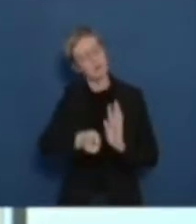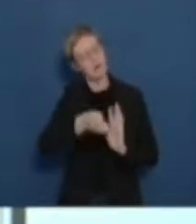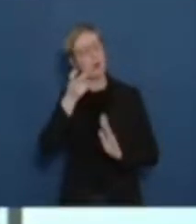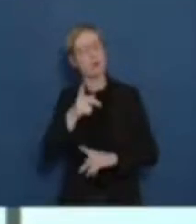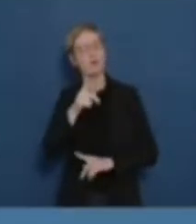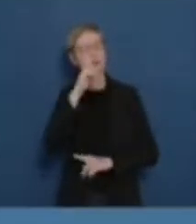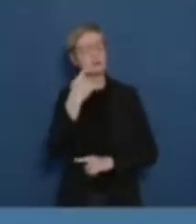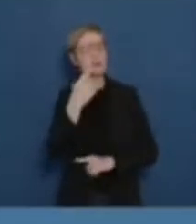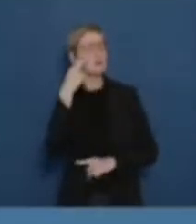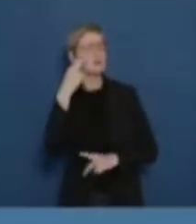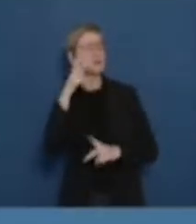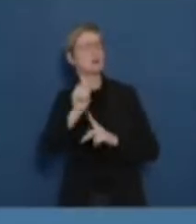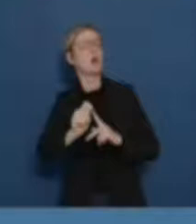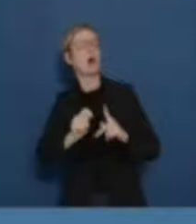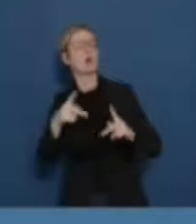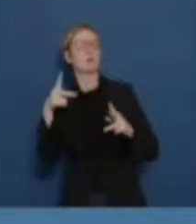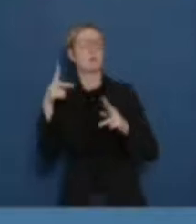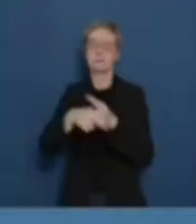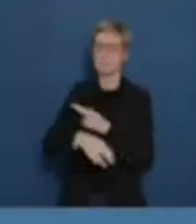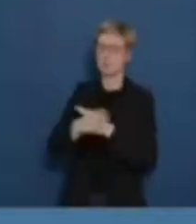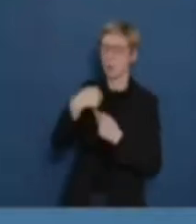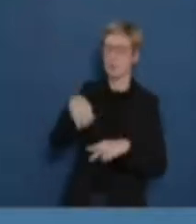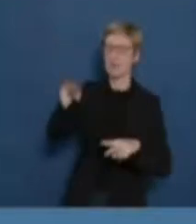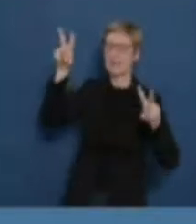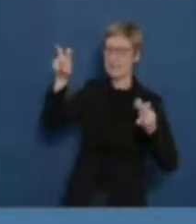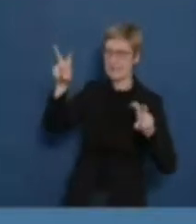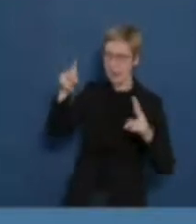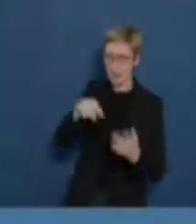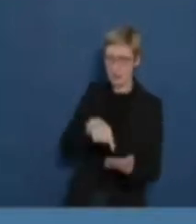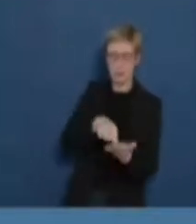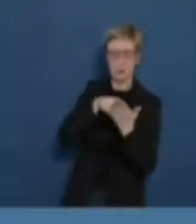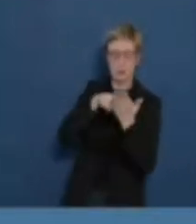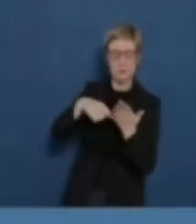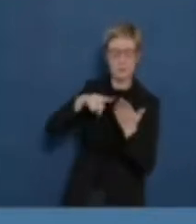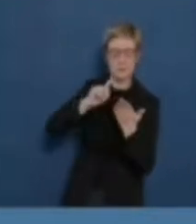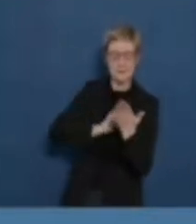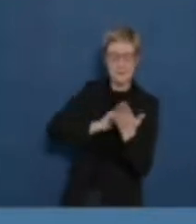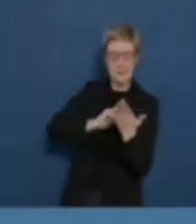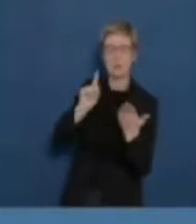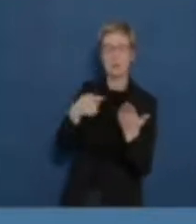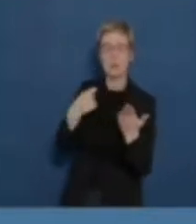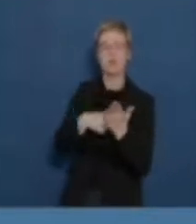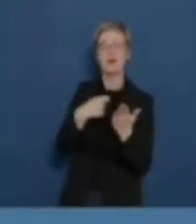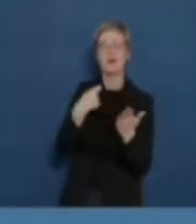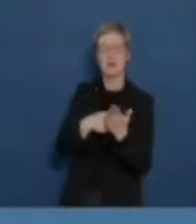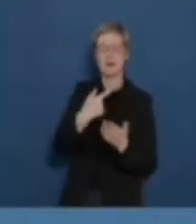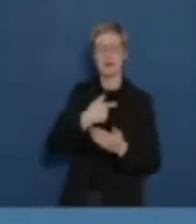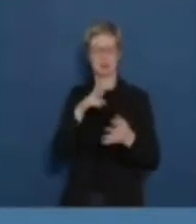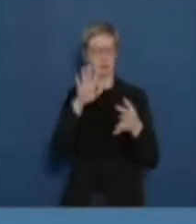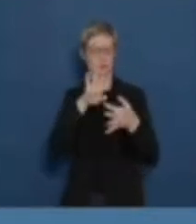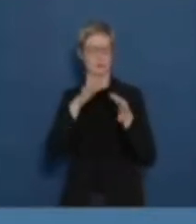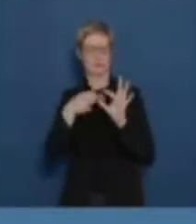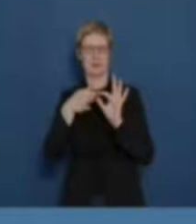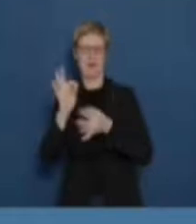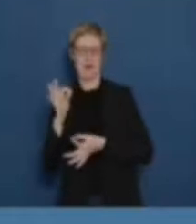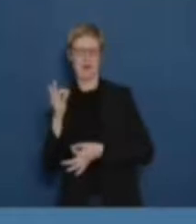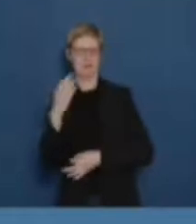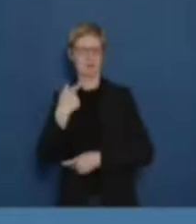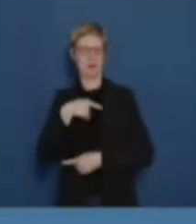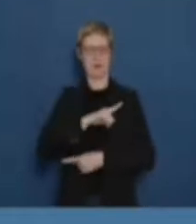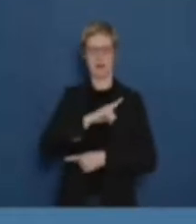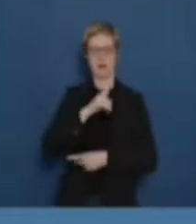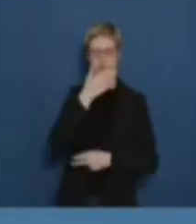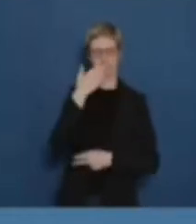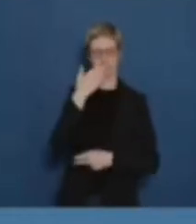Satz aus dem Kommentar so hier vorlesen und mich da um eine Bewertung bitten, ohne sozusagen den erweiterten Zusammenhang und den Begründungszusammenhang